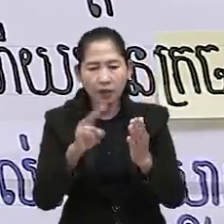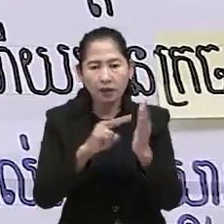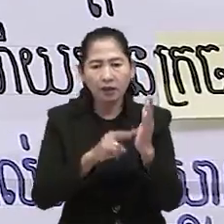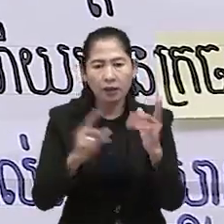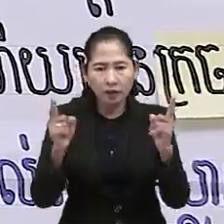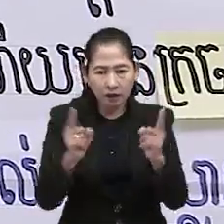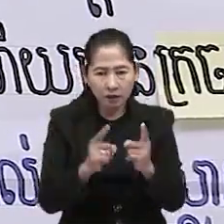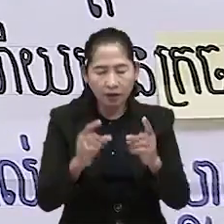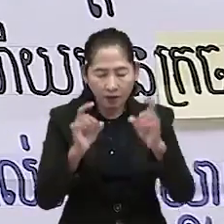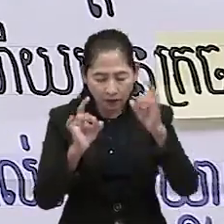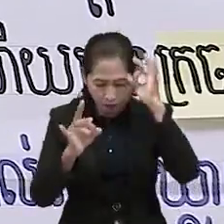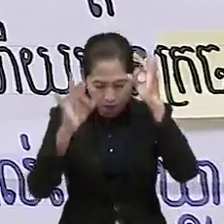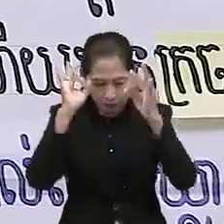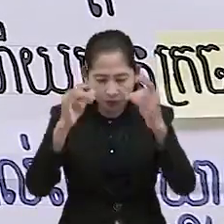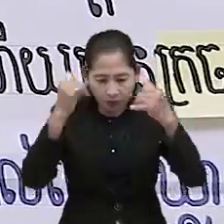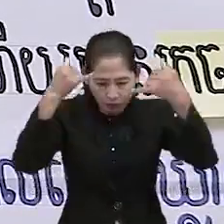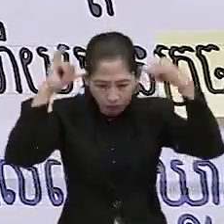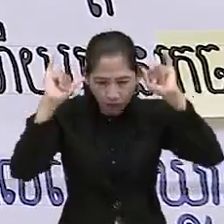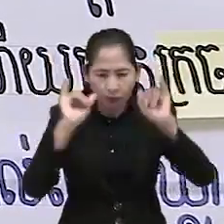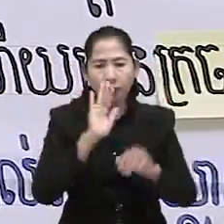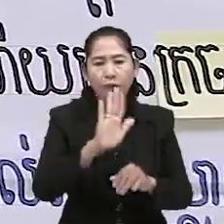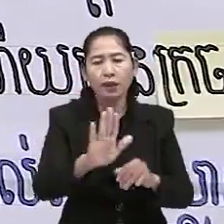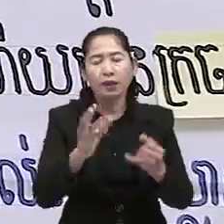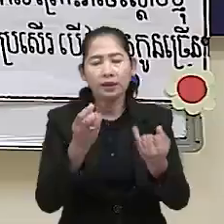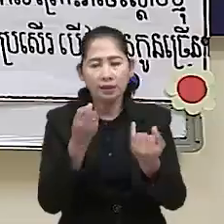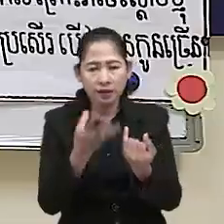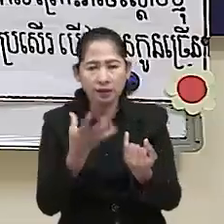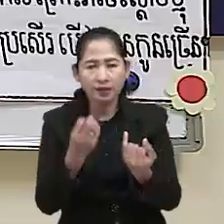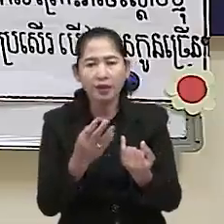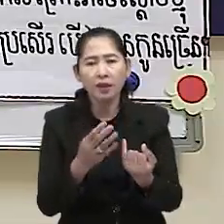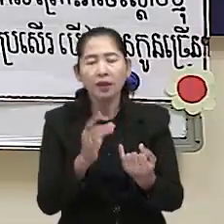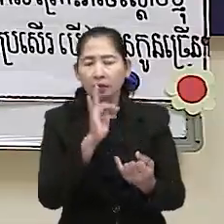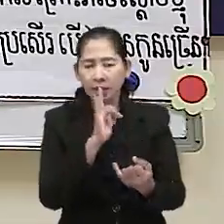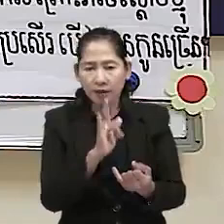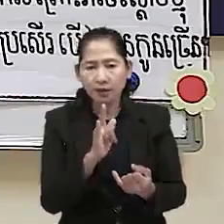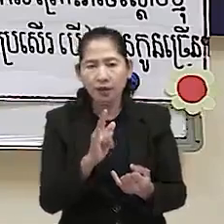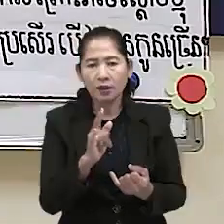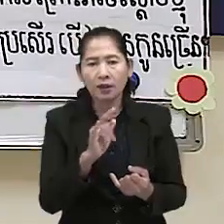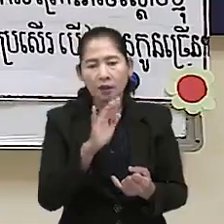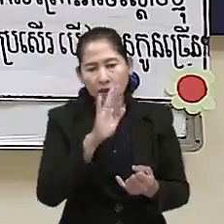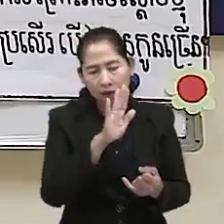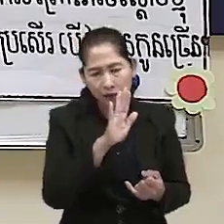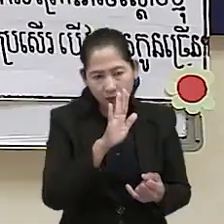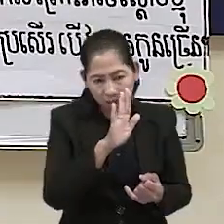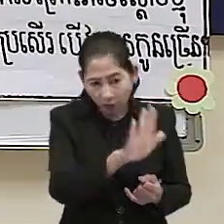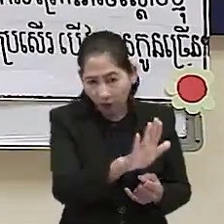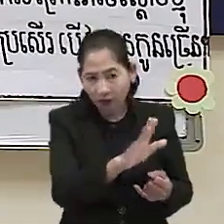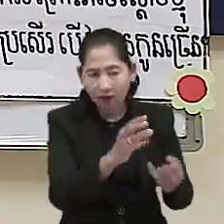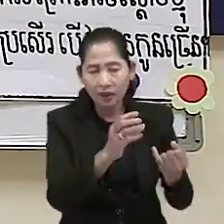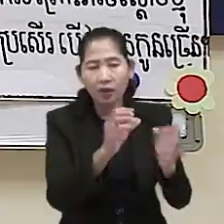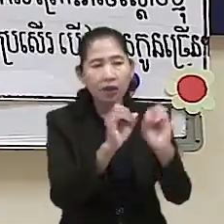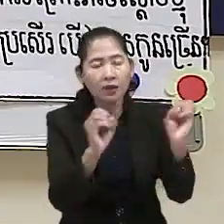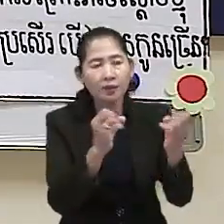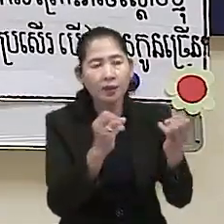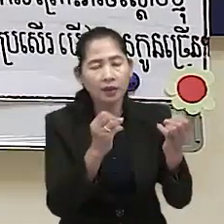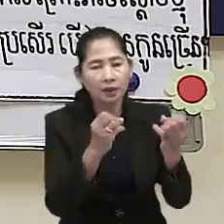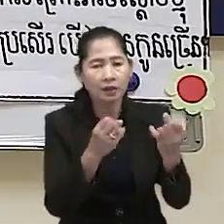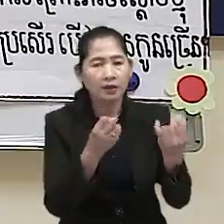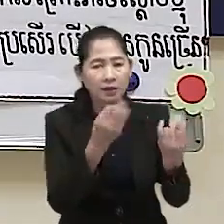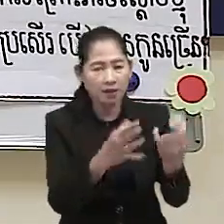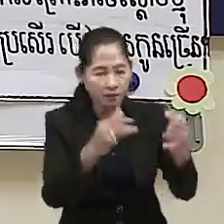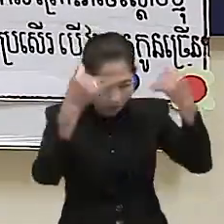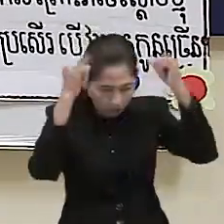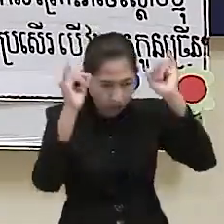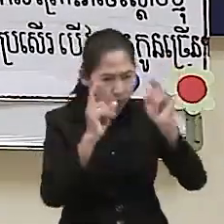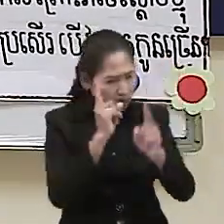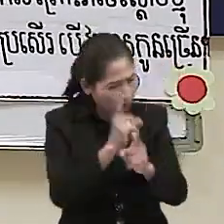ទខ្លីមួយពណ៌នីអំពីគោដែលអ្នកបានចិញ្ចឹមបញ្ជាក់ទោះបីជាខ្មោចជាកូនទាំងអស់គ្នាអត់មានគោចិញ្ចឹមក៏ដោយក៏ត្រូវតែ